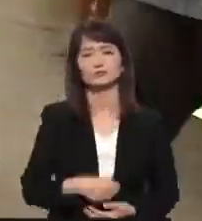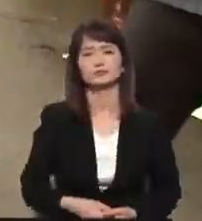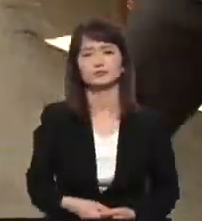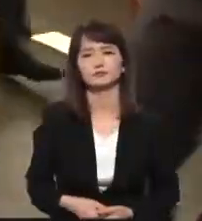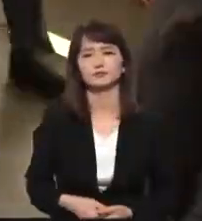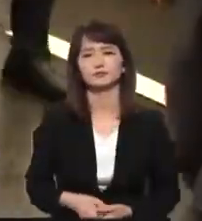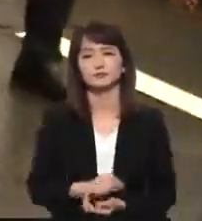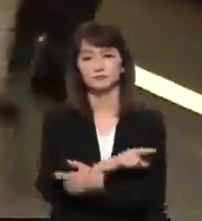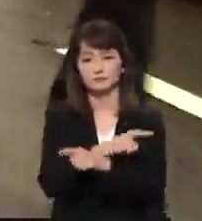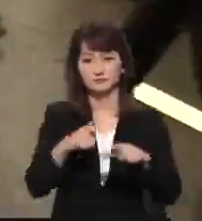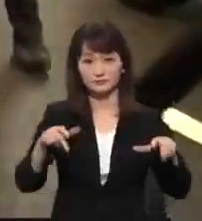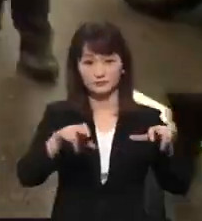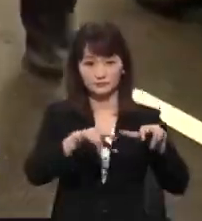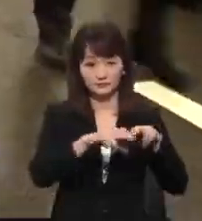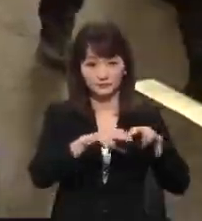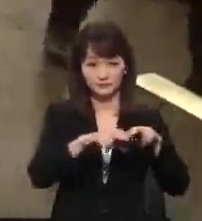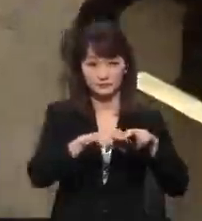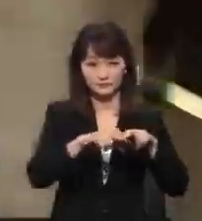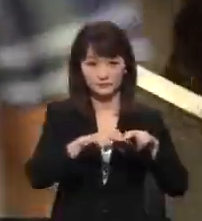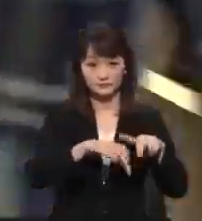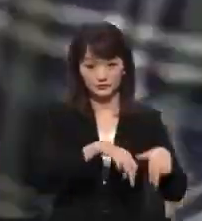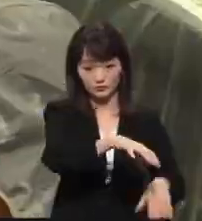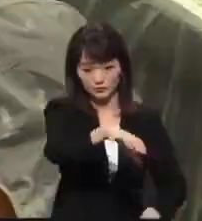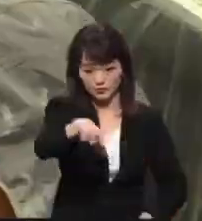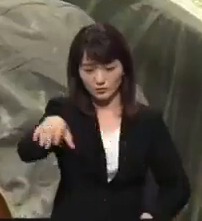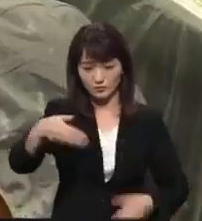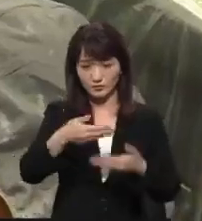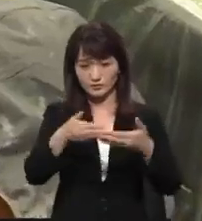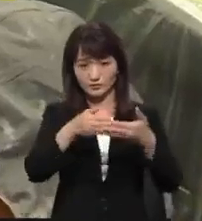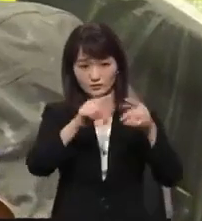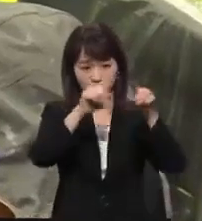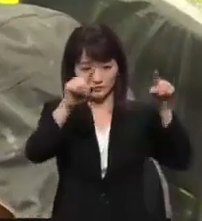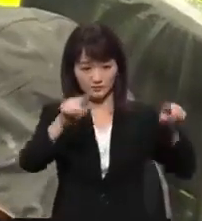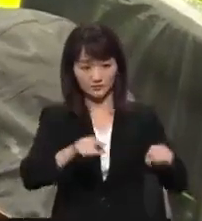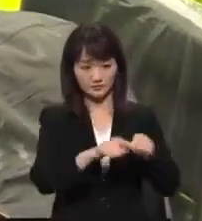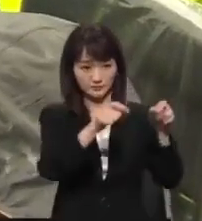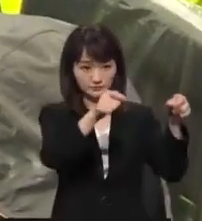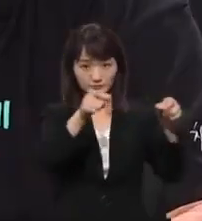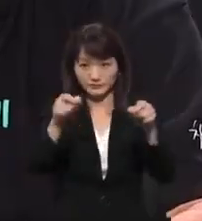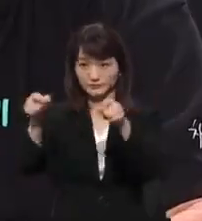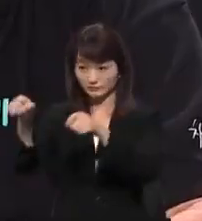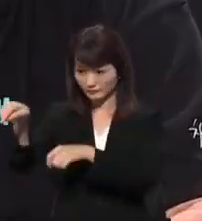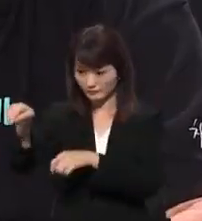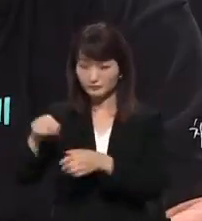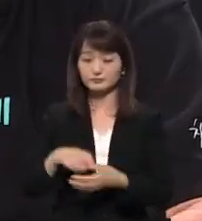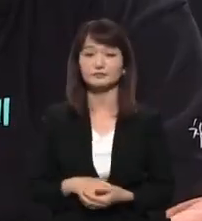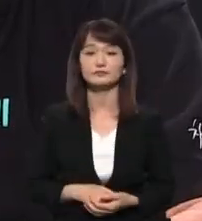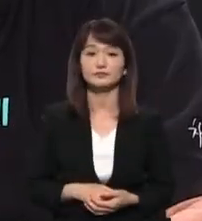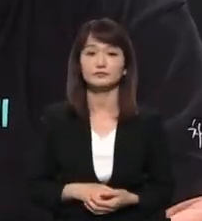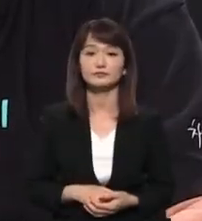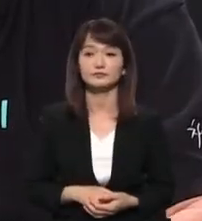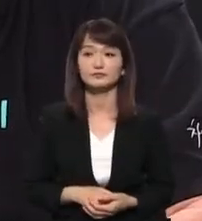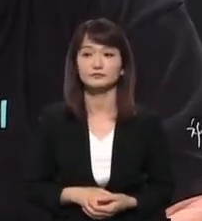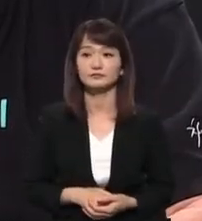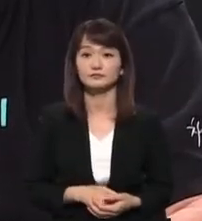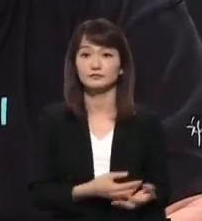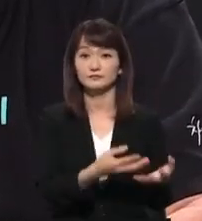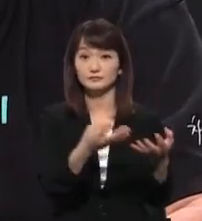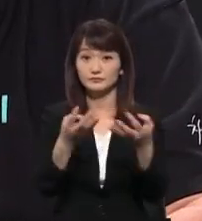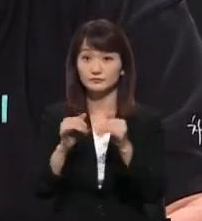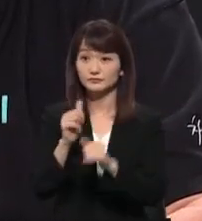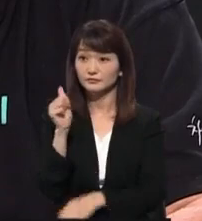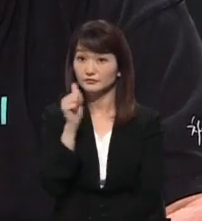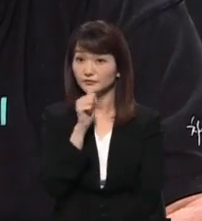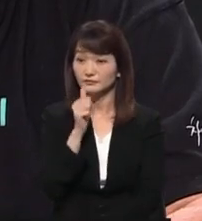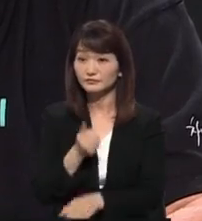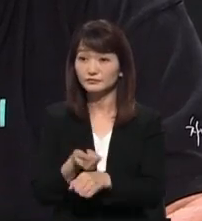곳에 장애인이 그린 그림 만든 무엇 등이 있고 자 이렇게 그겁니다라고 많은 분들이 소개를